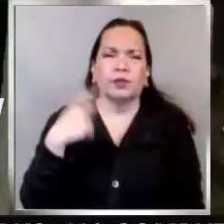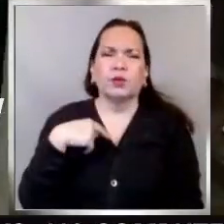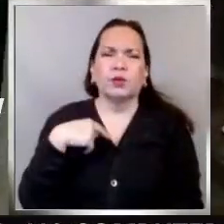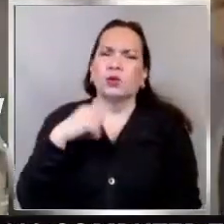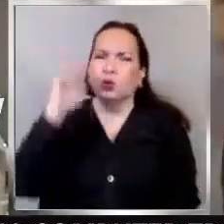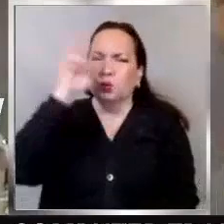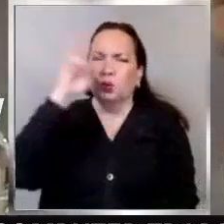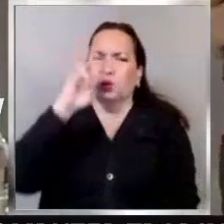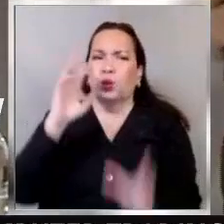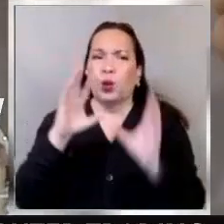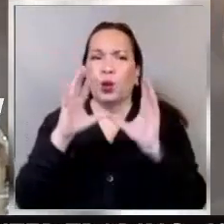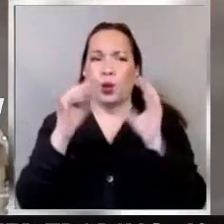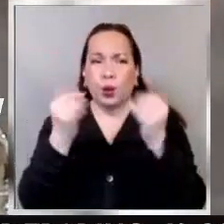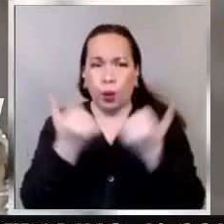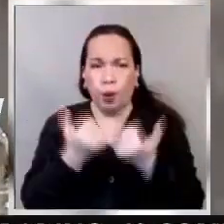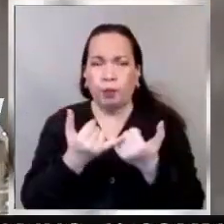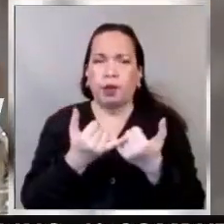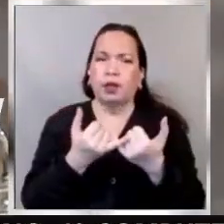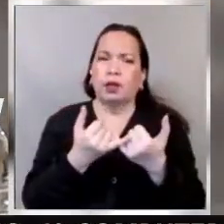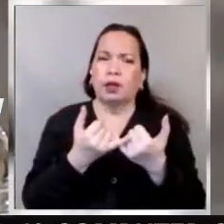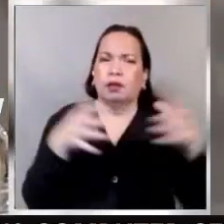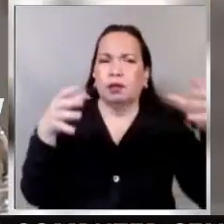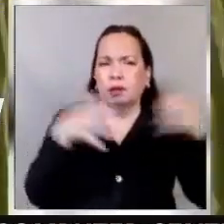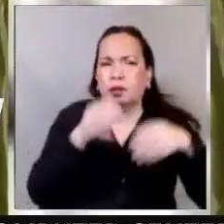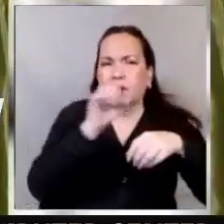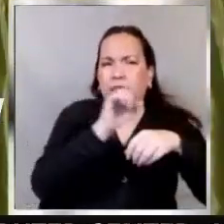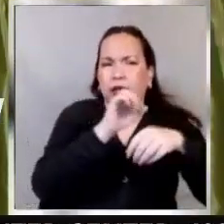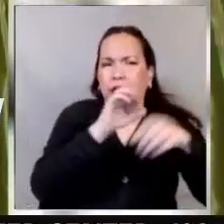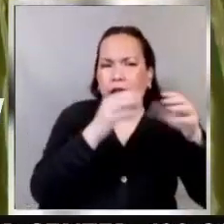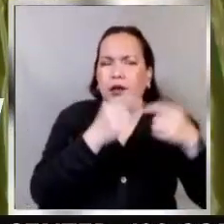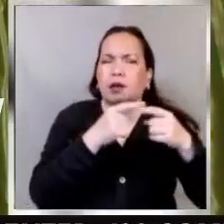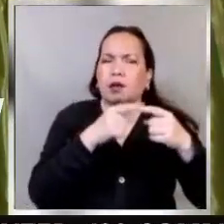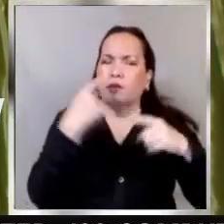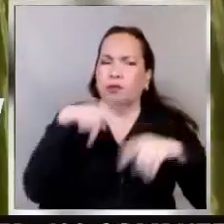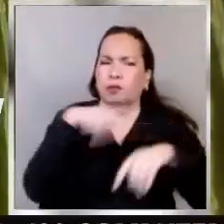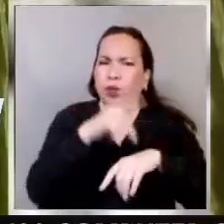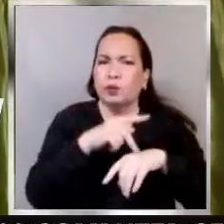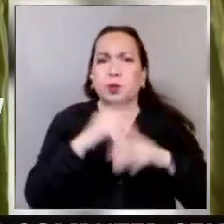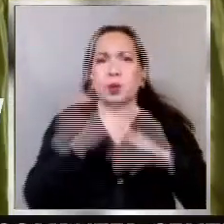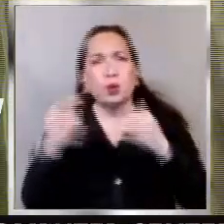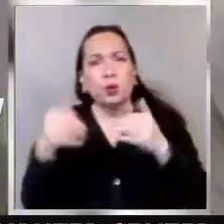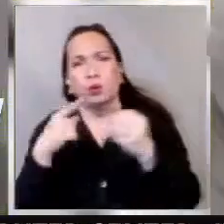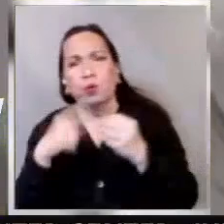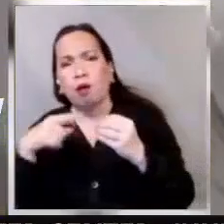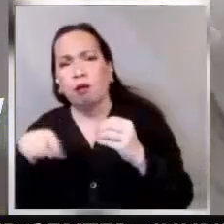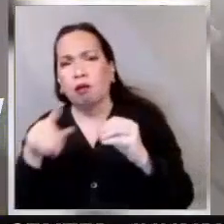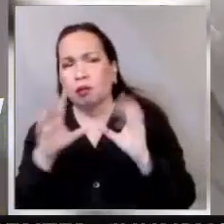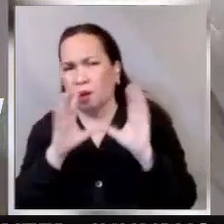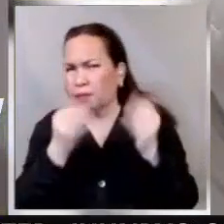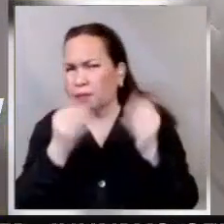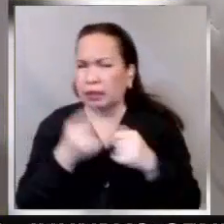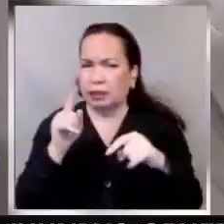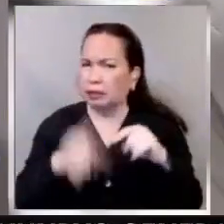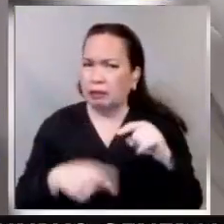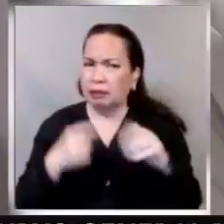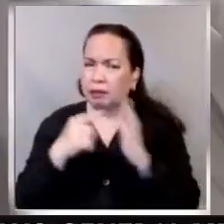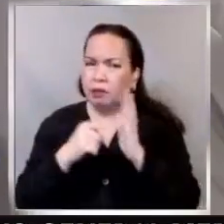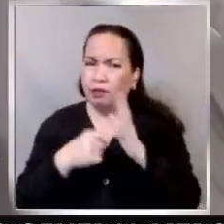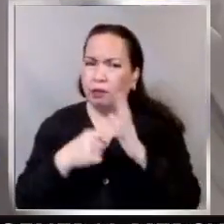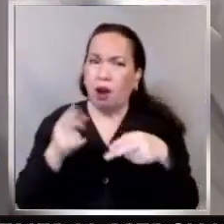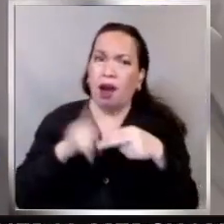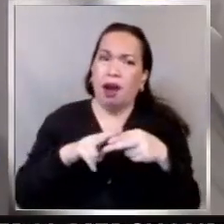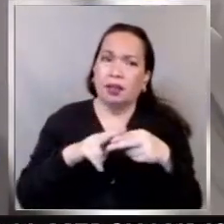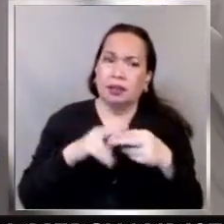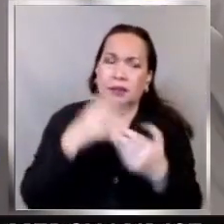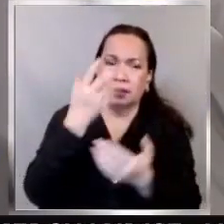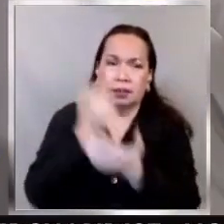o EACOP, paano rin daw ang maliliit na kumpanyang di kayang magbigay ng dagdag sahod? Tatlo lang ang gagawin